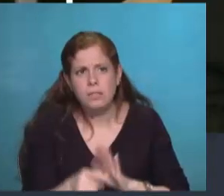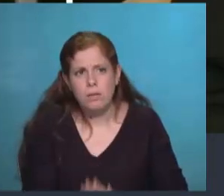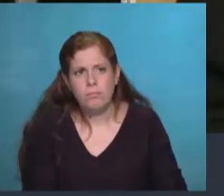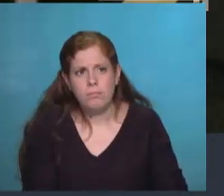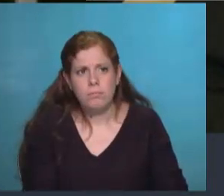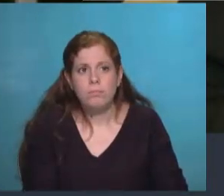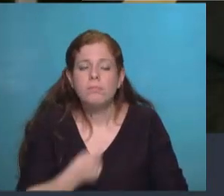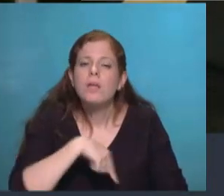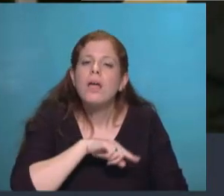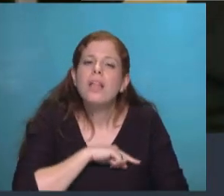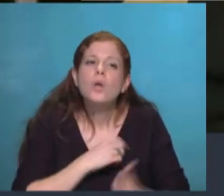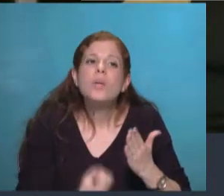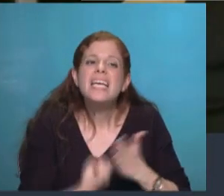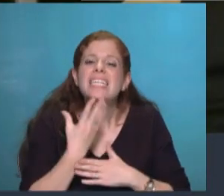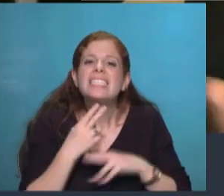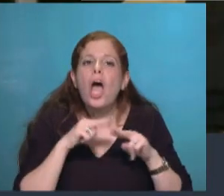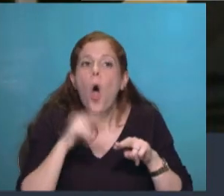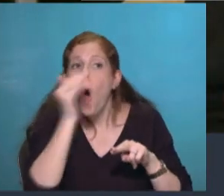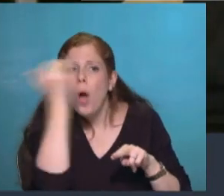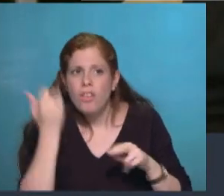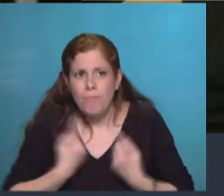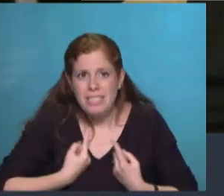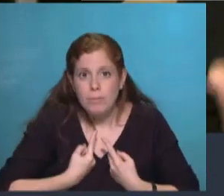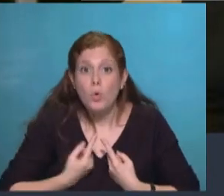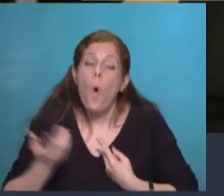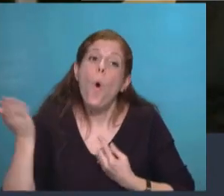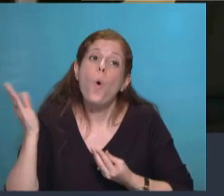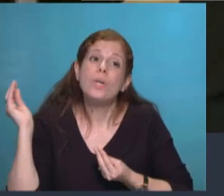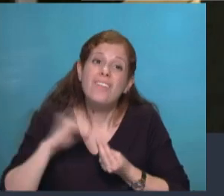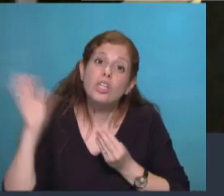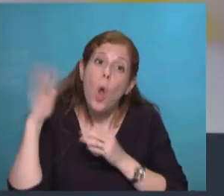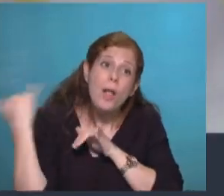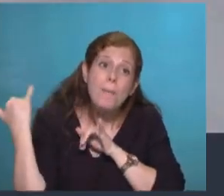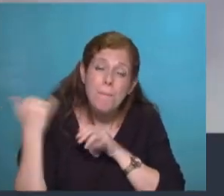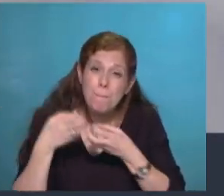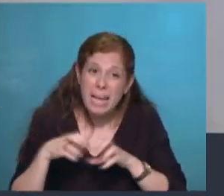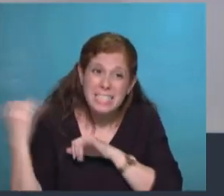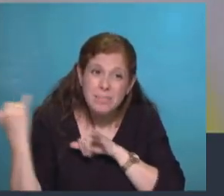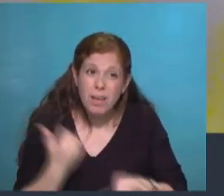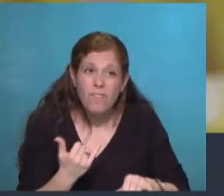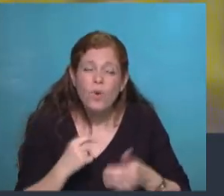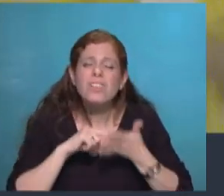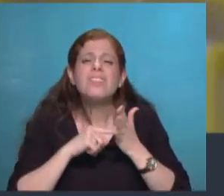אנחנו נייצר עודף בעצמנו. הוספה של עוד ביצים ביבוא ייצור כאן כאוס.